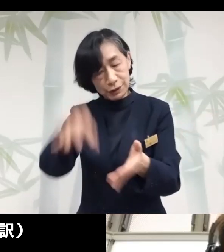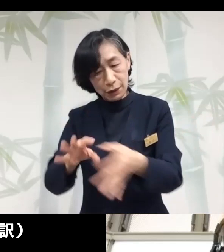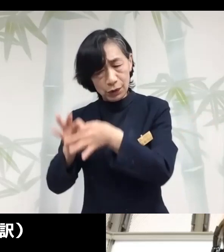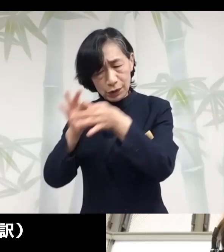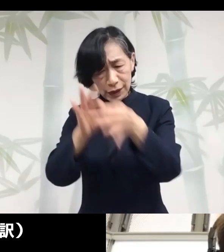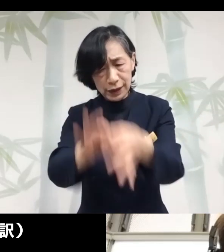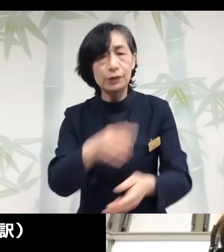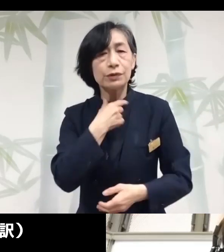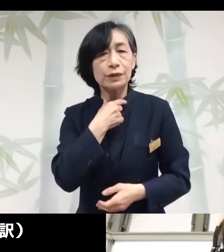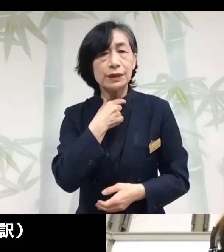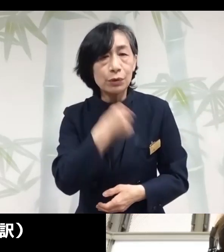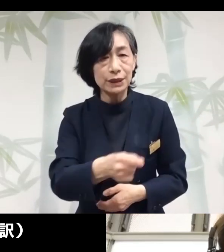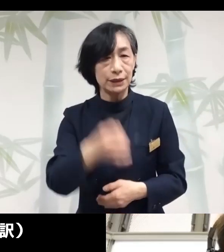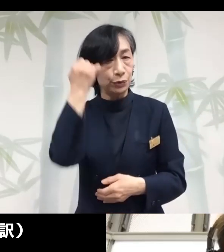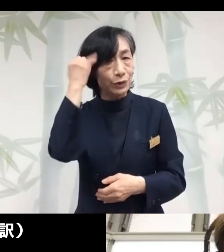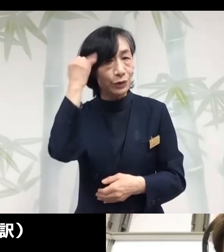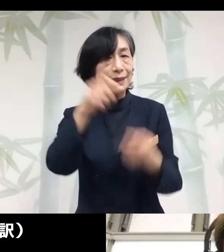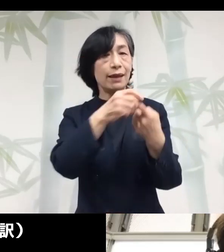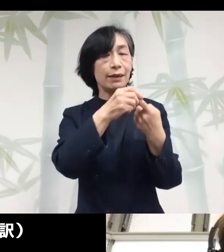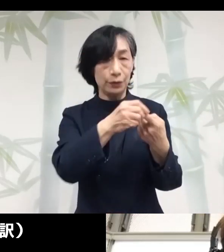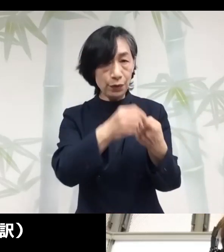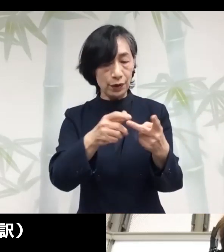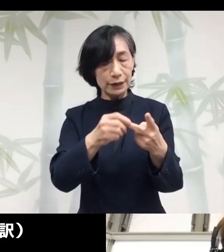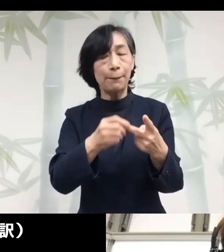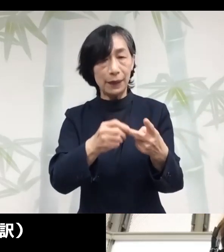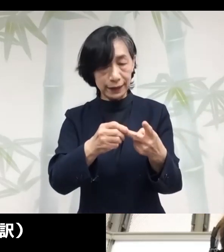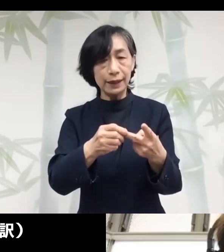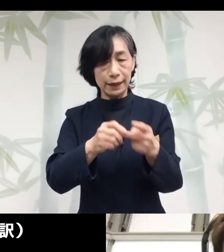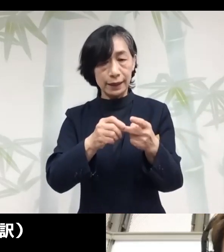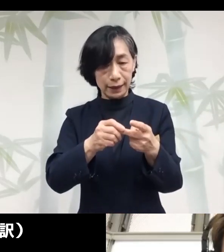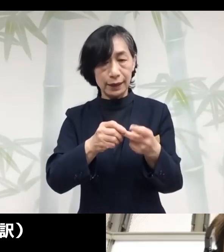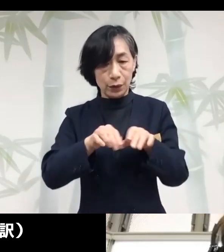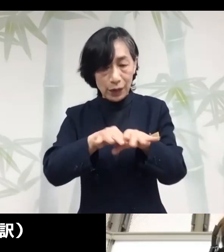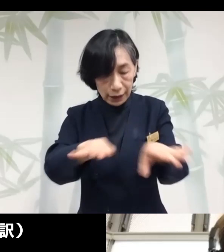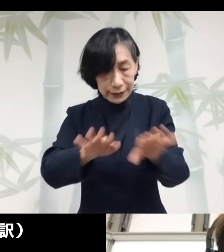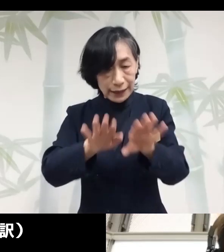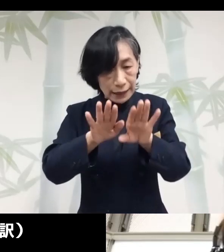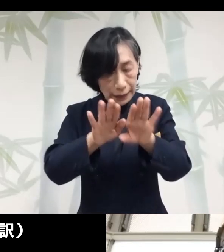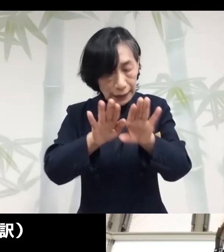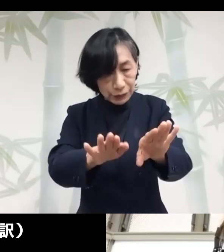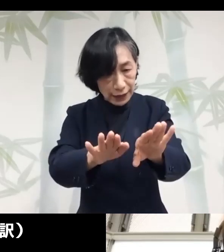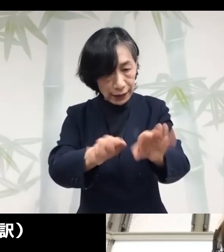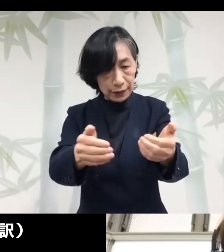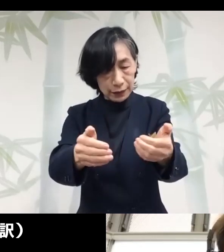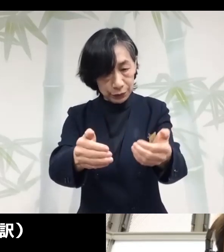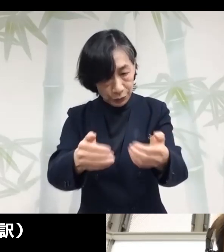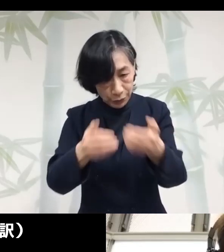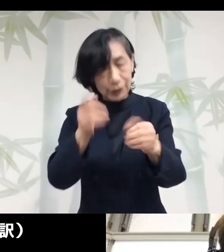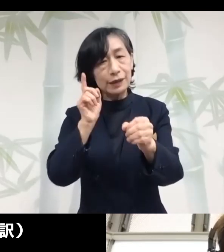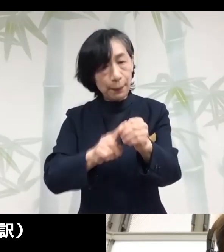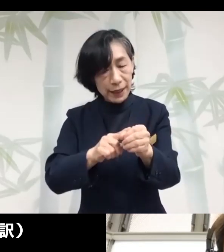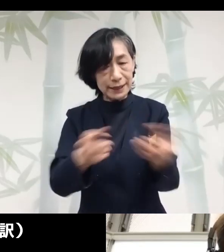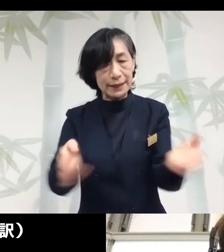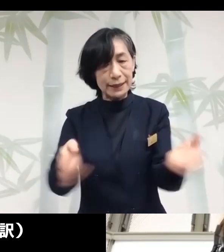いというご意見と、感染拡大防止のために閉鎖すべきという意見、また当たり前と